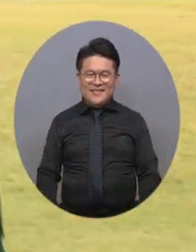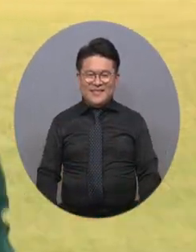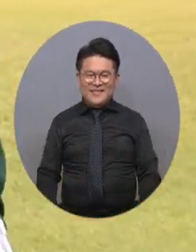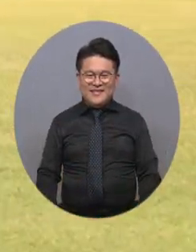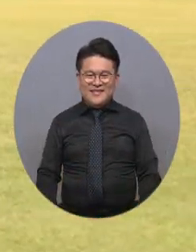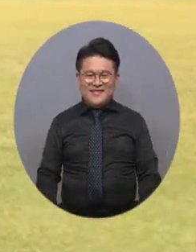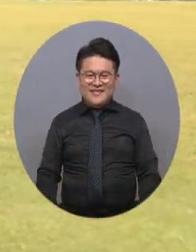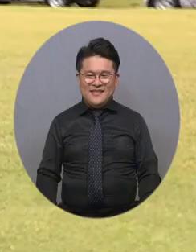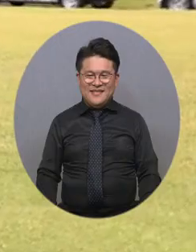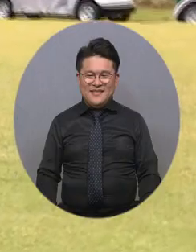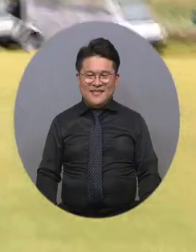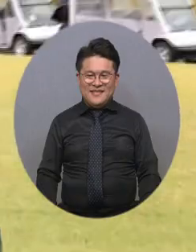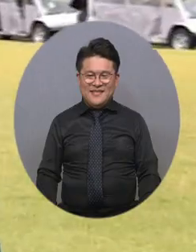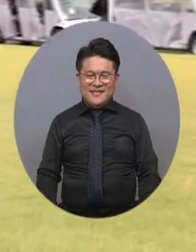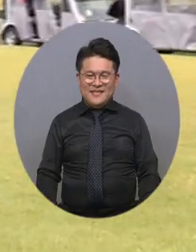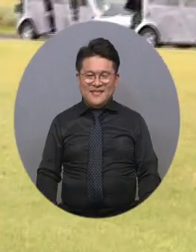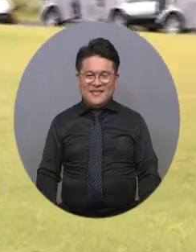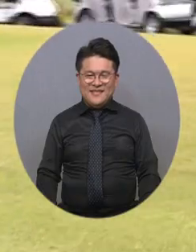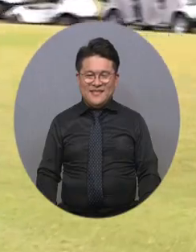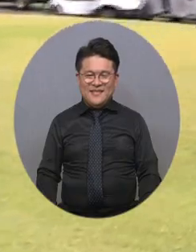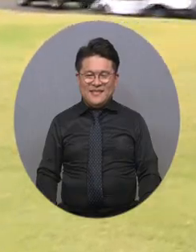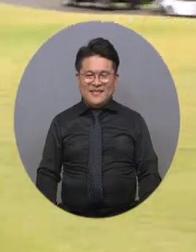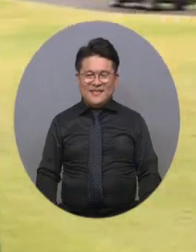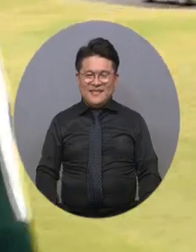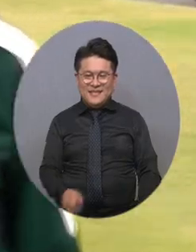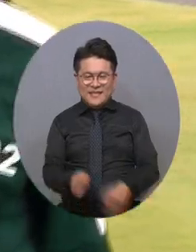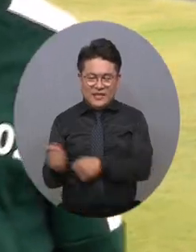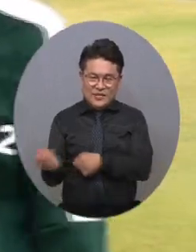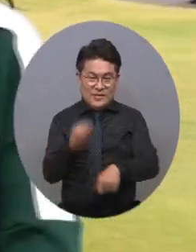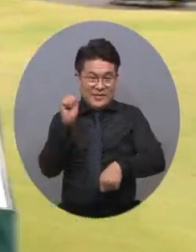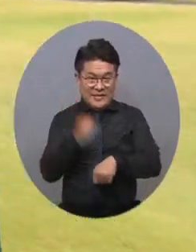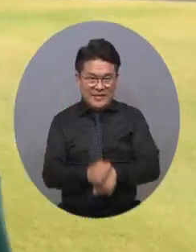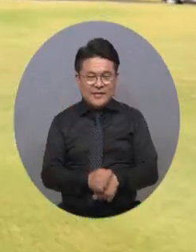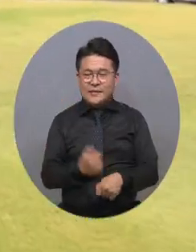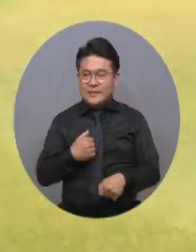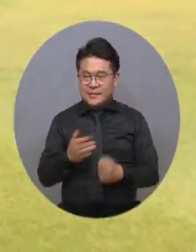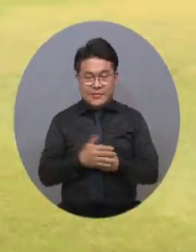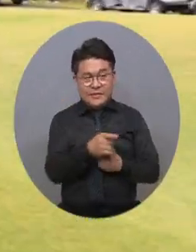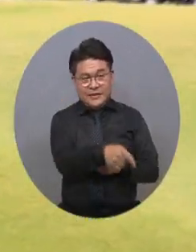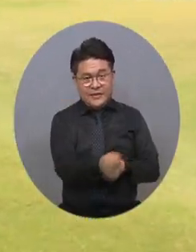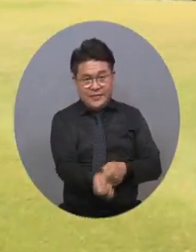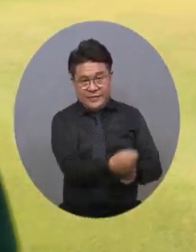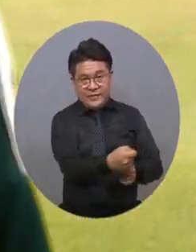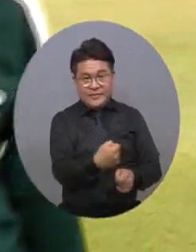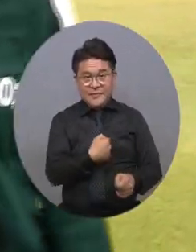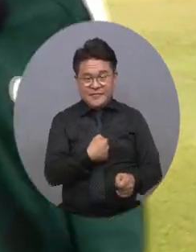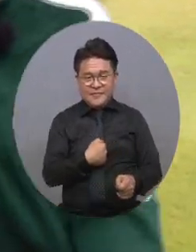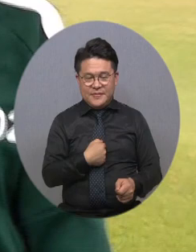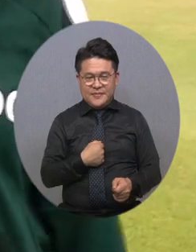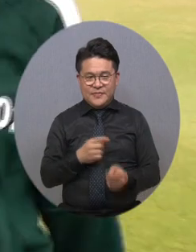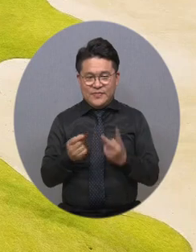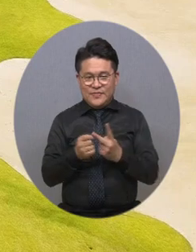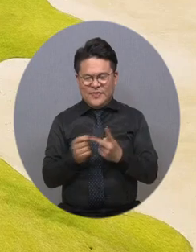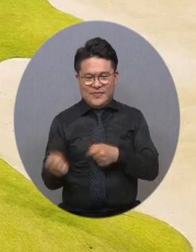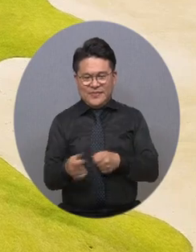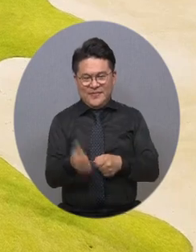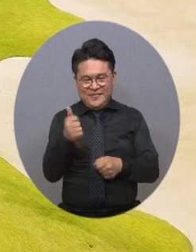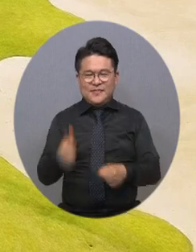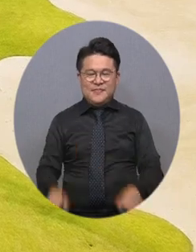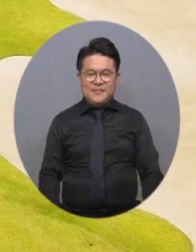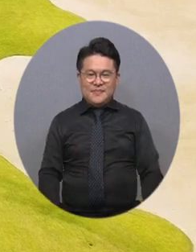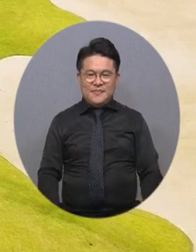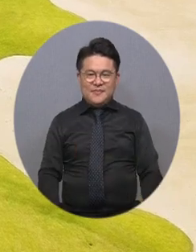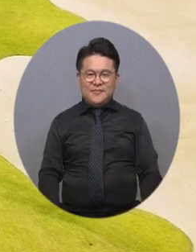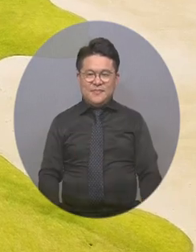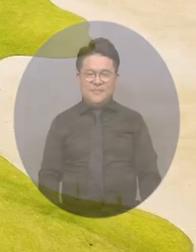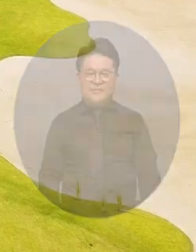진짜 잘 쳤다. 아니 오늘 무드를 진짜 잘 쳐요. 그래서 너가 드라이버를 치고 어. 내가 그 세컨을 그러니까 그게 나은 거.